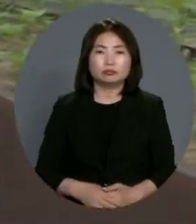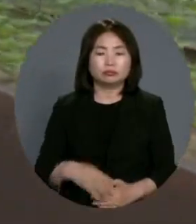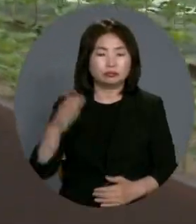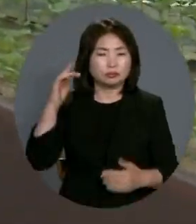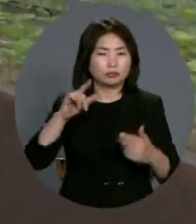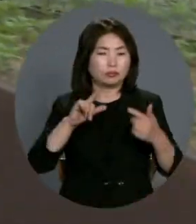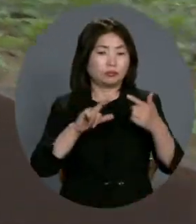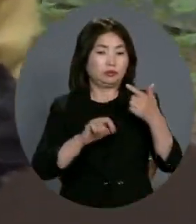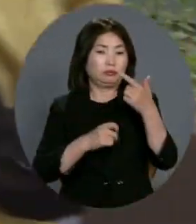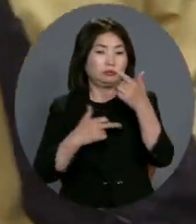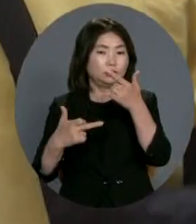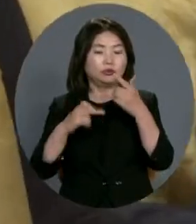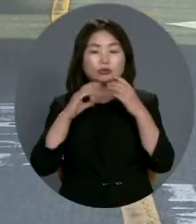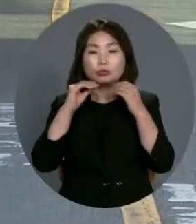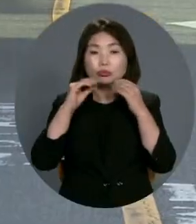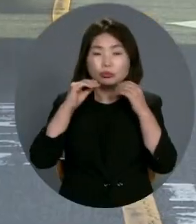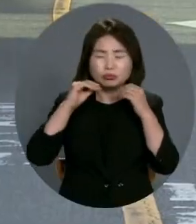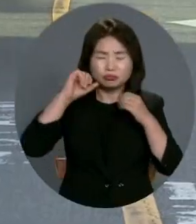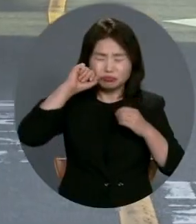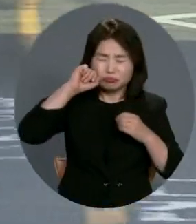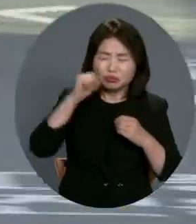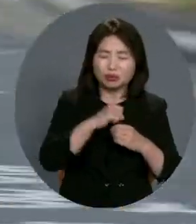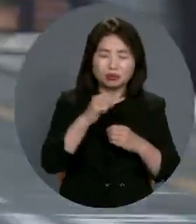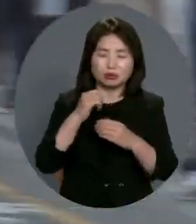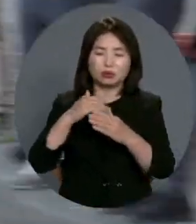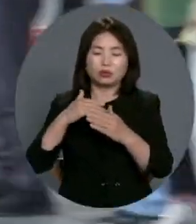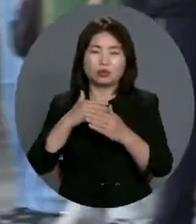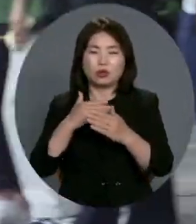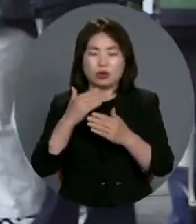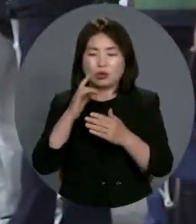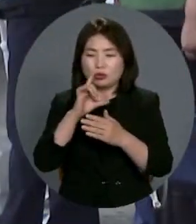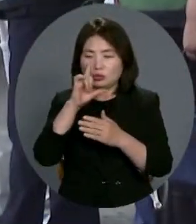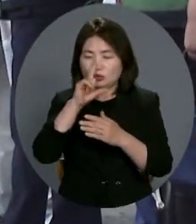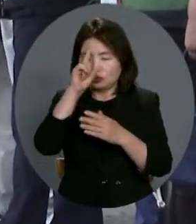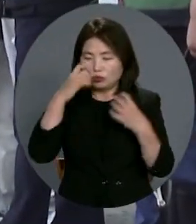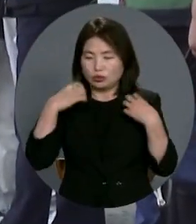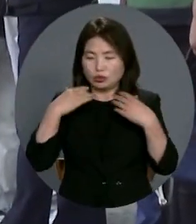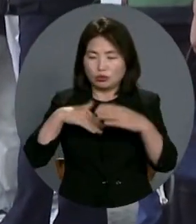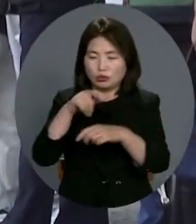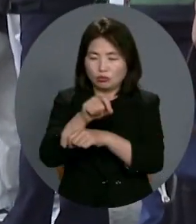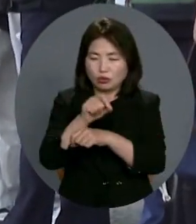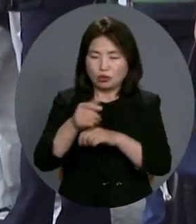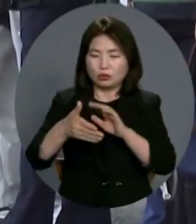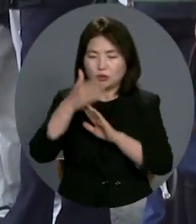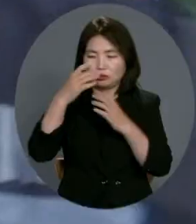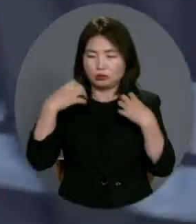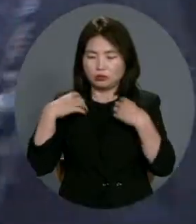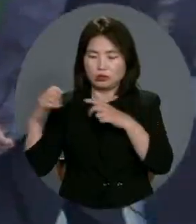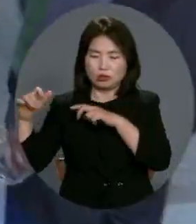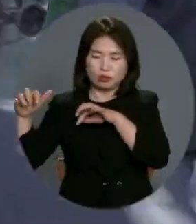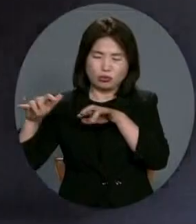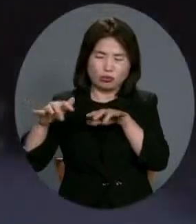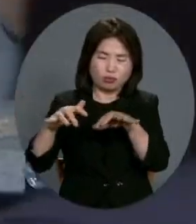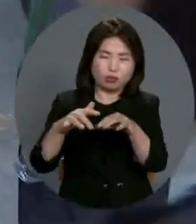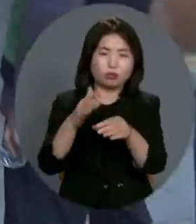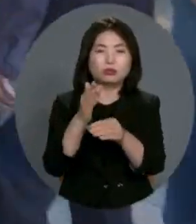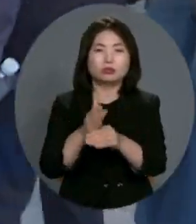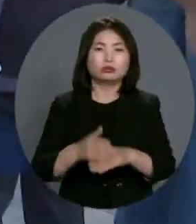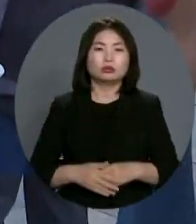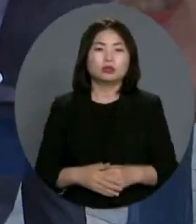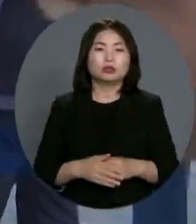지난 17일 토요일, 이른 아침부터 대구시와 중구청 공무원 수백 명이 중앙로에 모였습니다. 1m 안